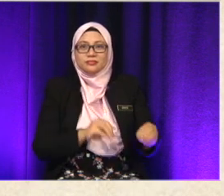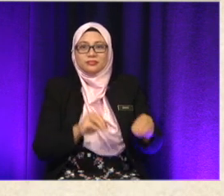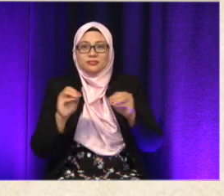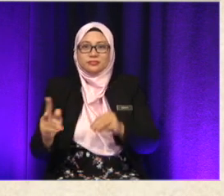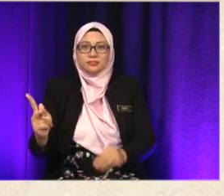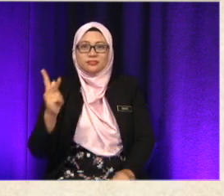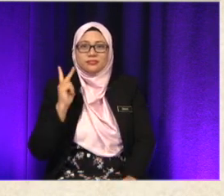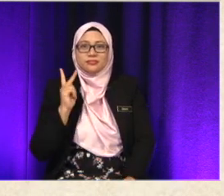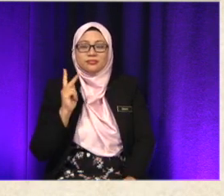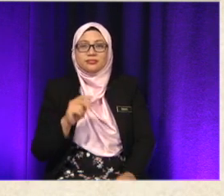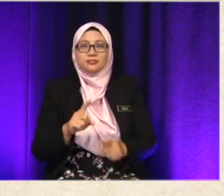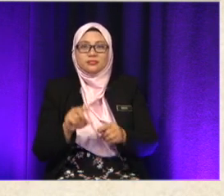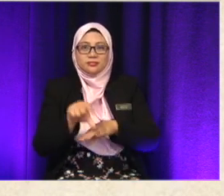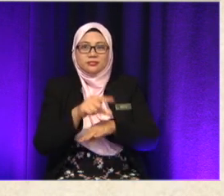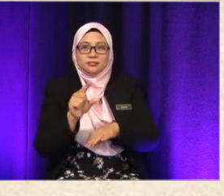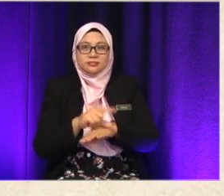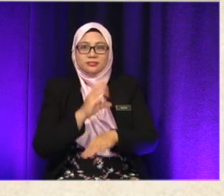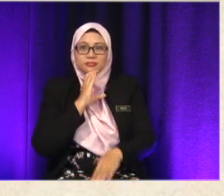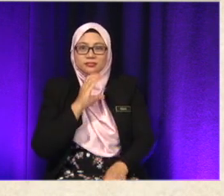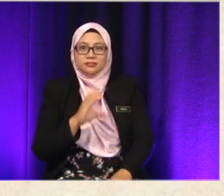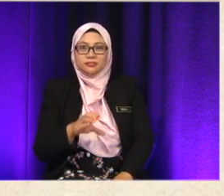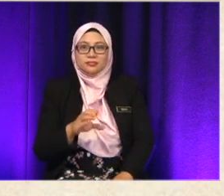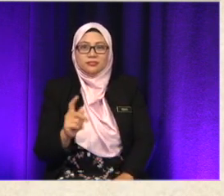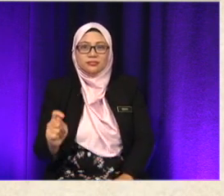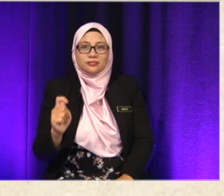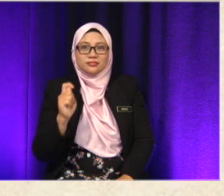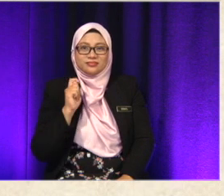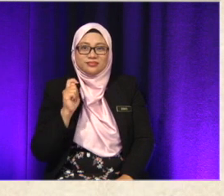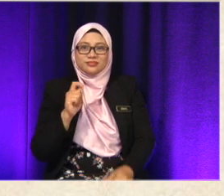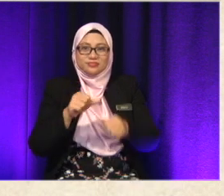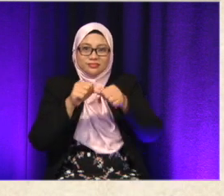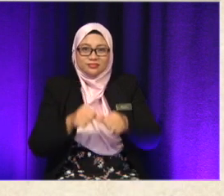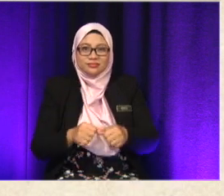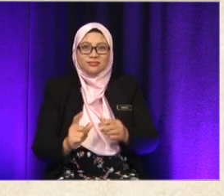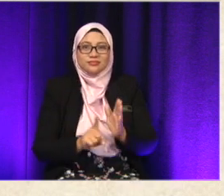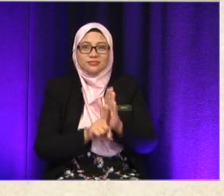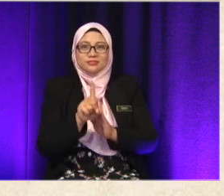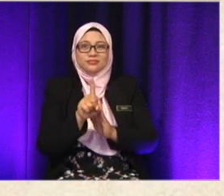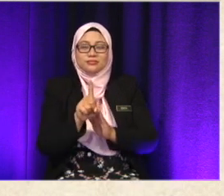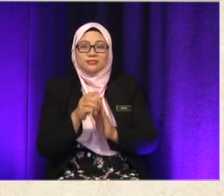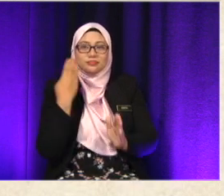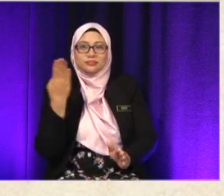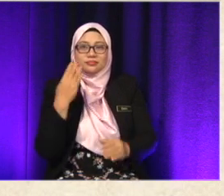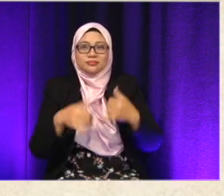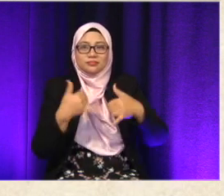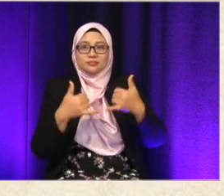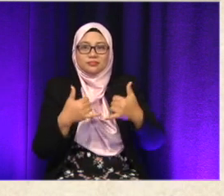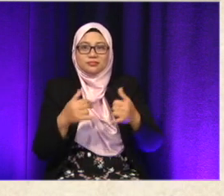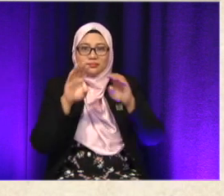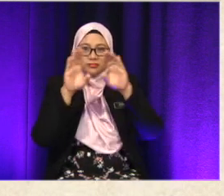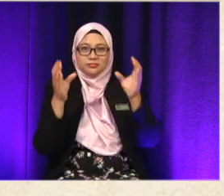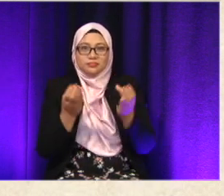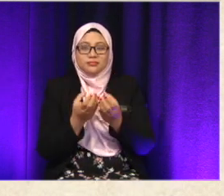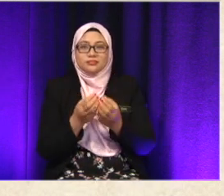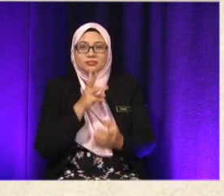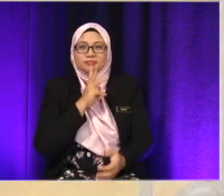kuasa menggunakan cecair bertekanan tinggi. Contoh paling mudah kan, kita biasa main kan belon air tu kan. Kan kita tekan sana kan,